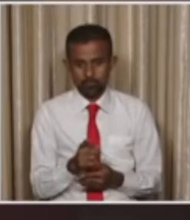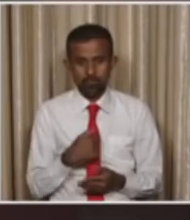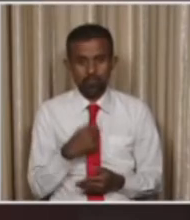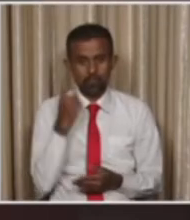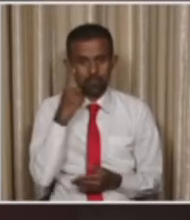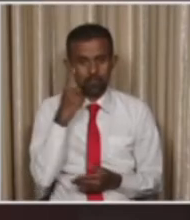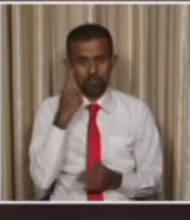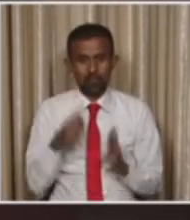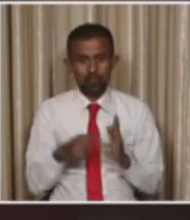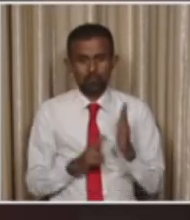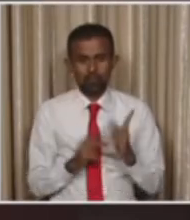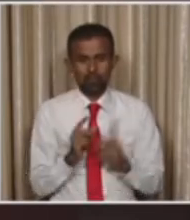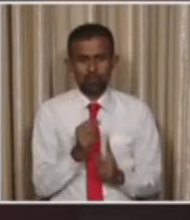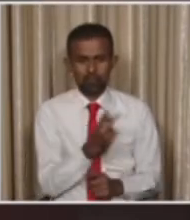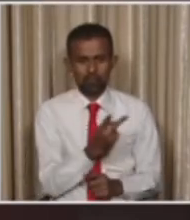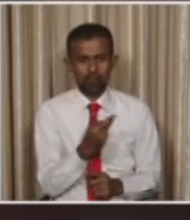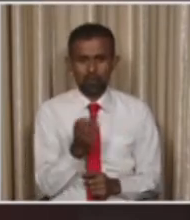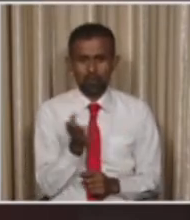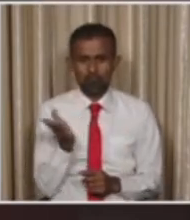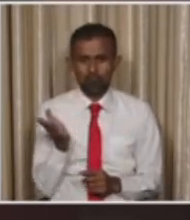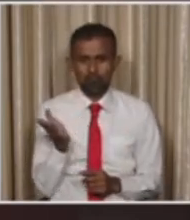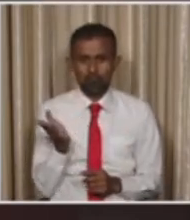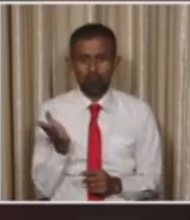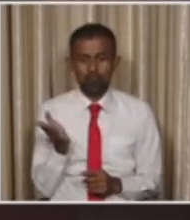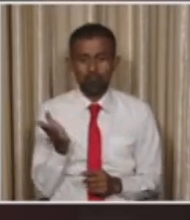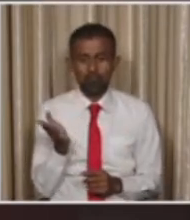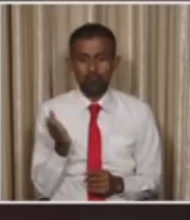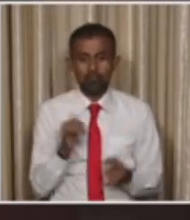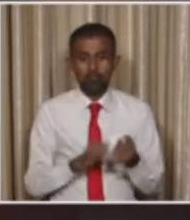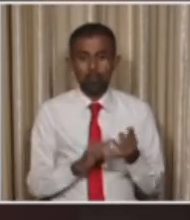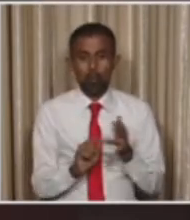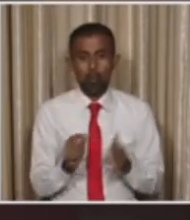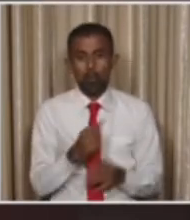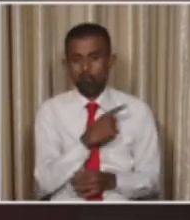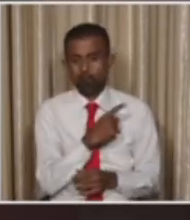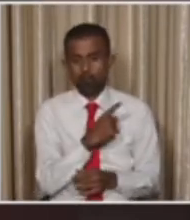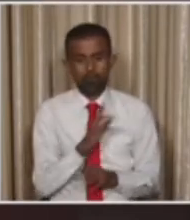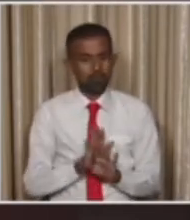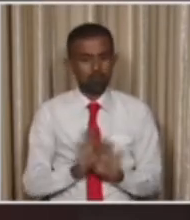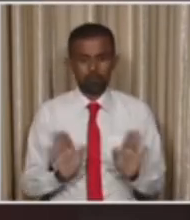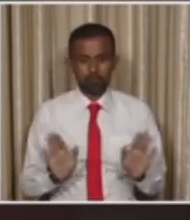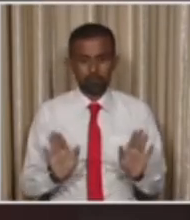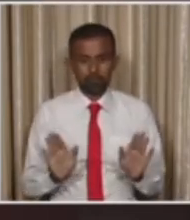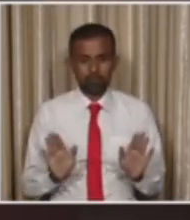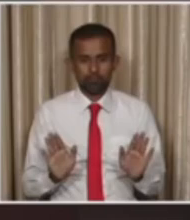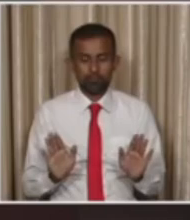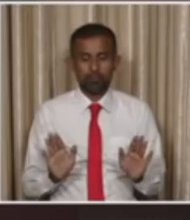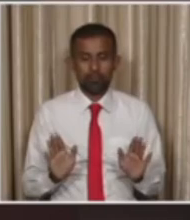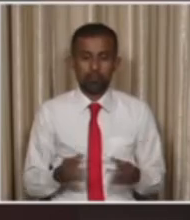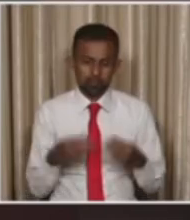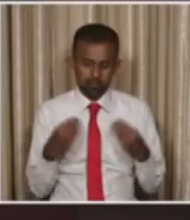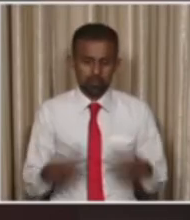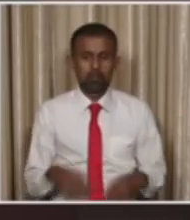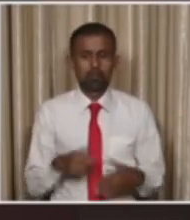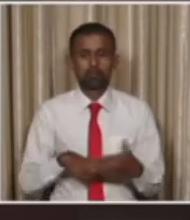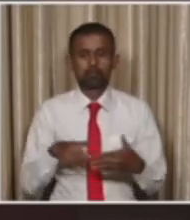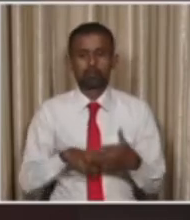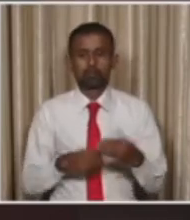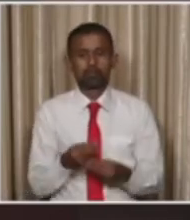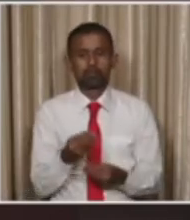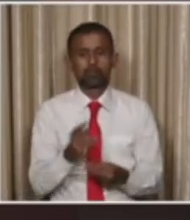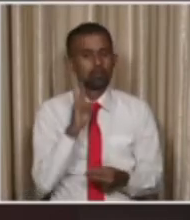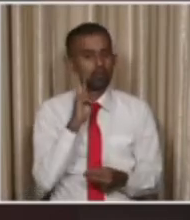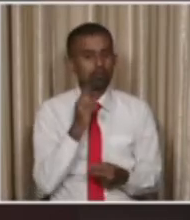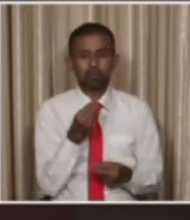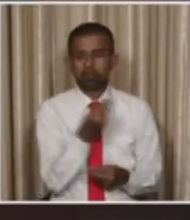තව TNP කාරෝ කිහිප දෙනෙක් ඉන්නවා රටේ, සිරිකොතේ ඉන්න TNP කාරෝ ගැන නෙමෙයි මම කියන්නේ. අපරාද ඡන්ද දෙන්න එපා රනිල්